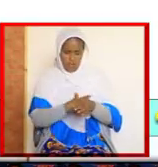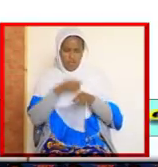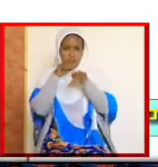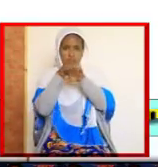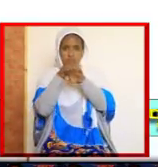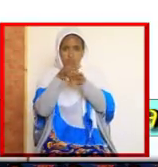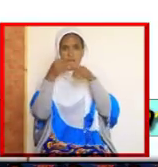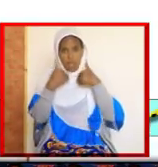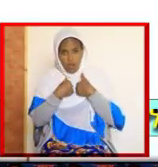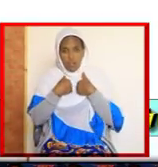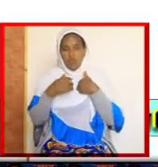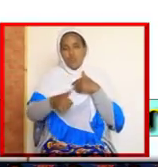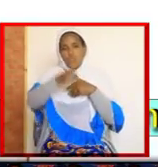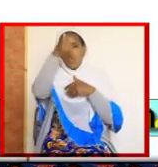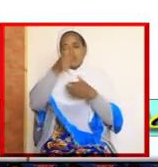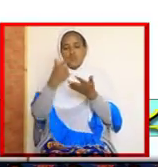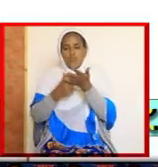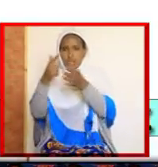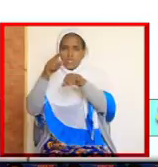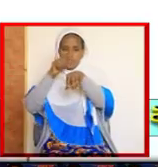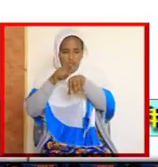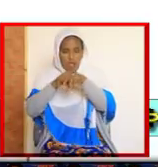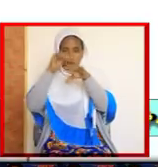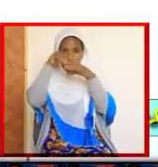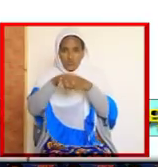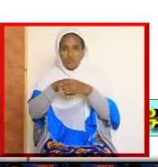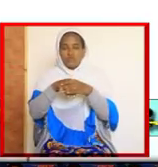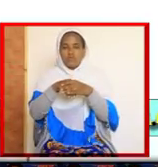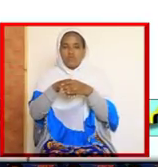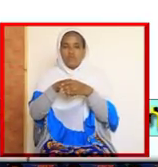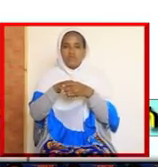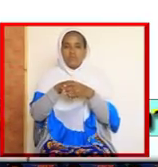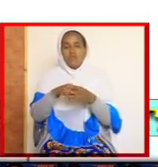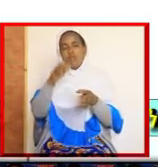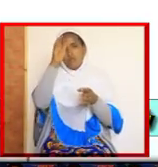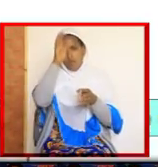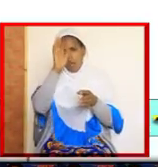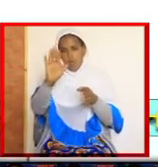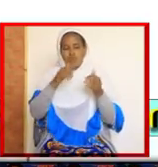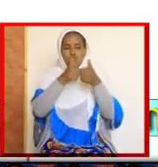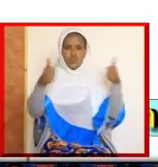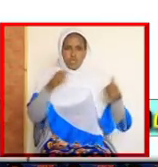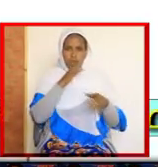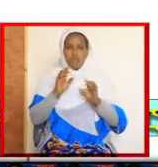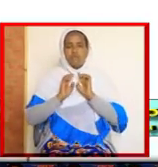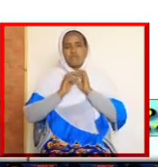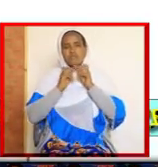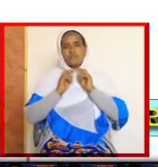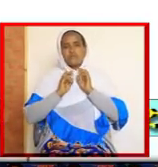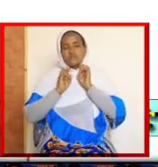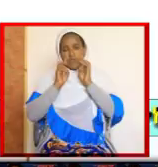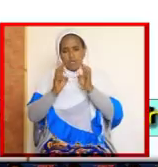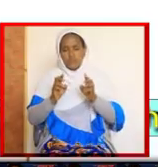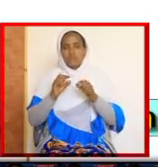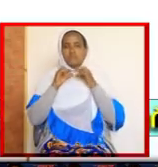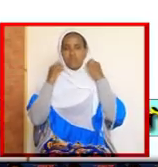ተነሳሽነቱ ካለው በእነዚህ ሰዓታት ያው ከአባቶቹም ሳይለይ ከቀሳውስት በሰዓታቱም